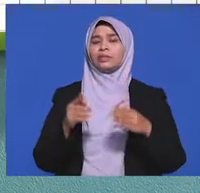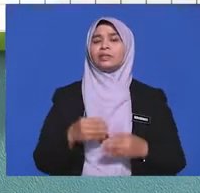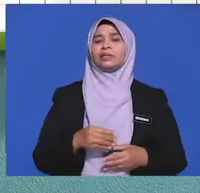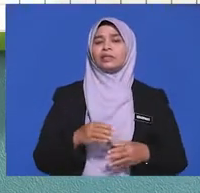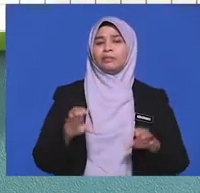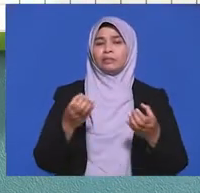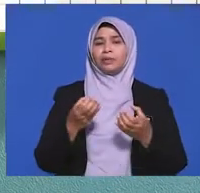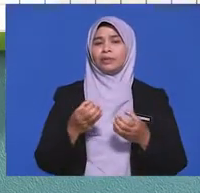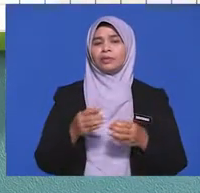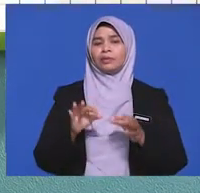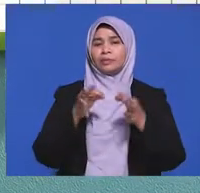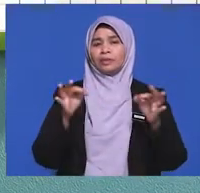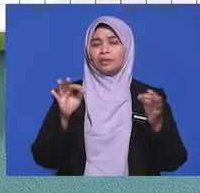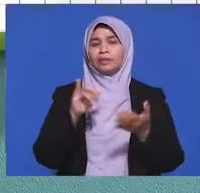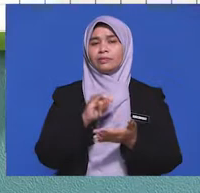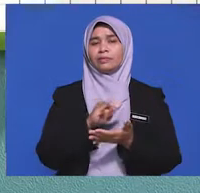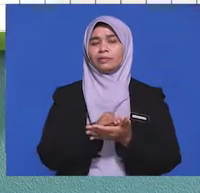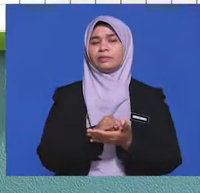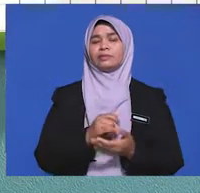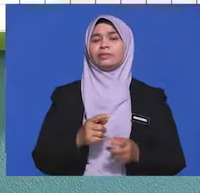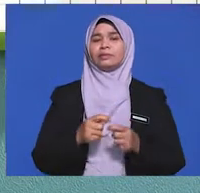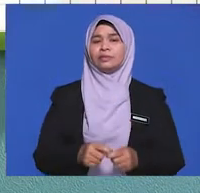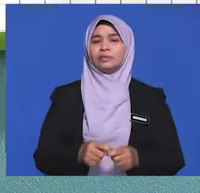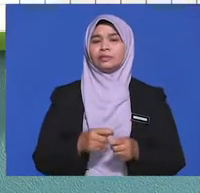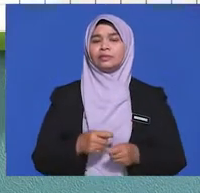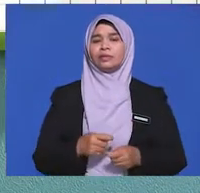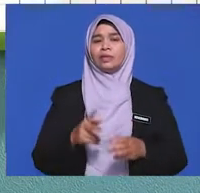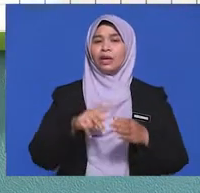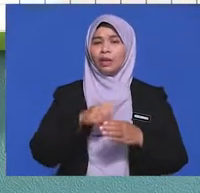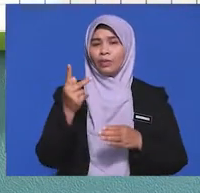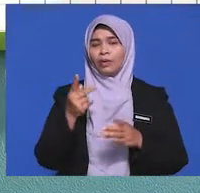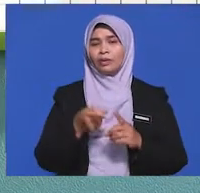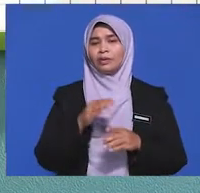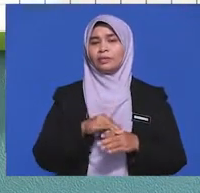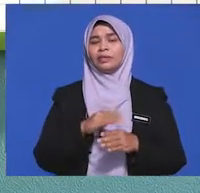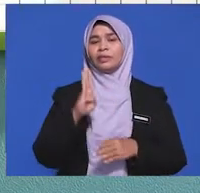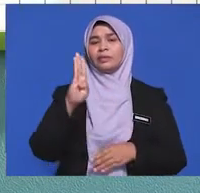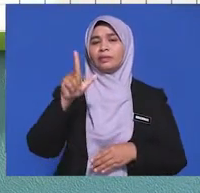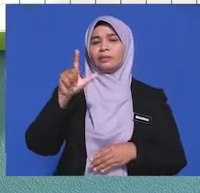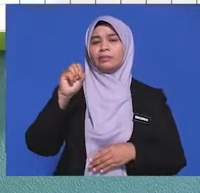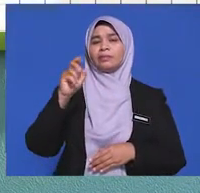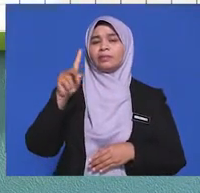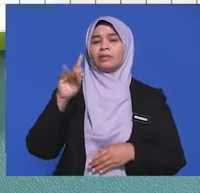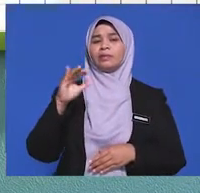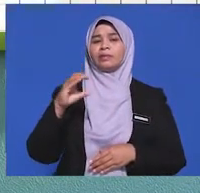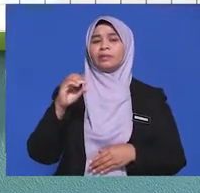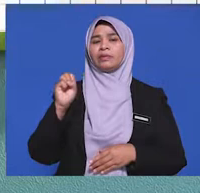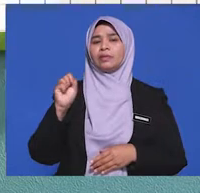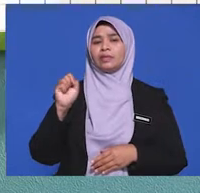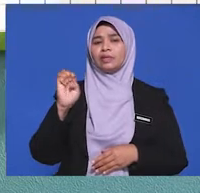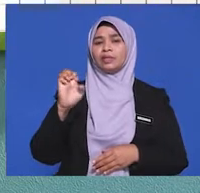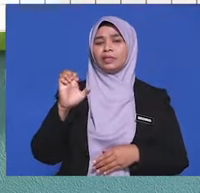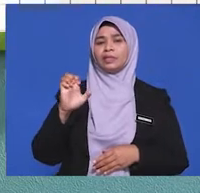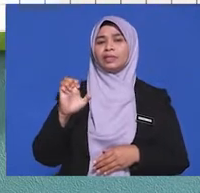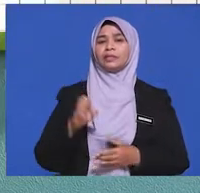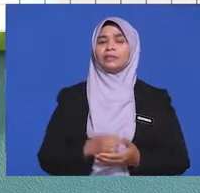pelaksanaan pernyataan tertentu, iaitu keluar dari blok case.